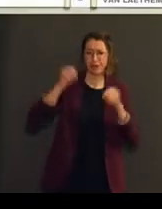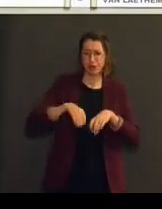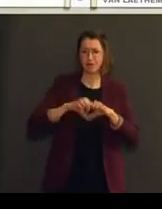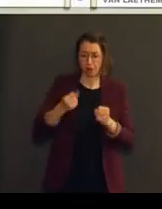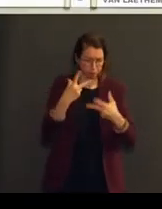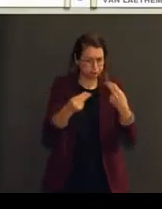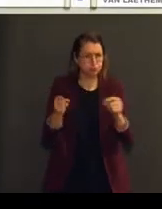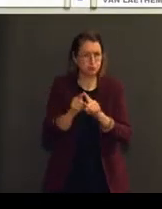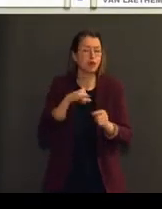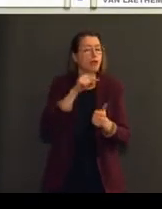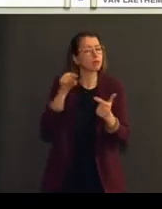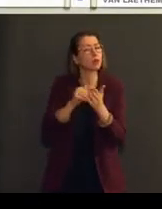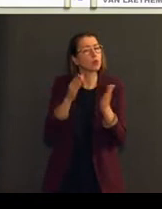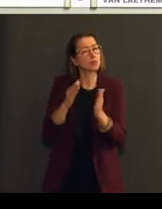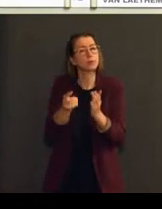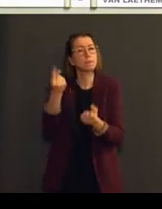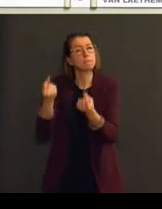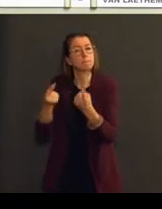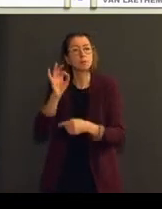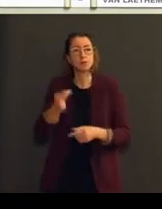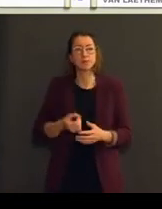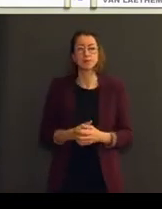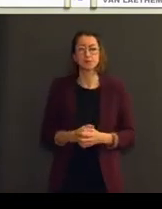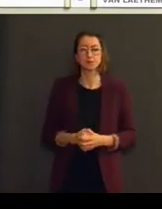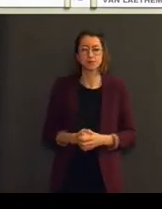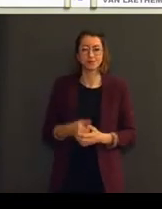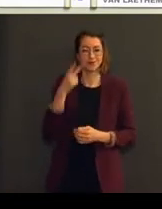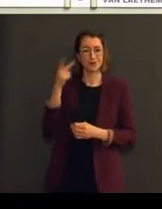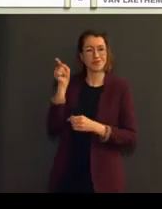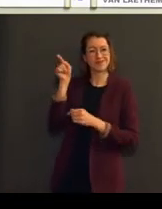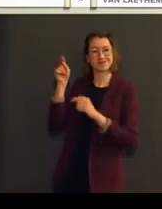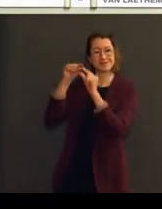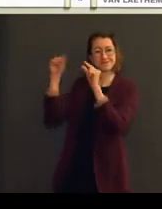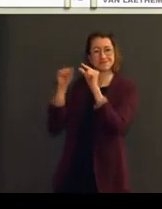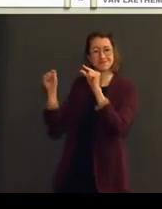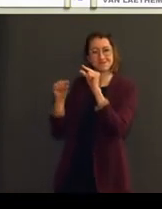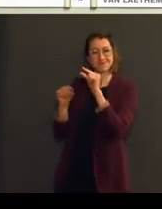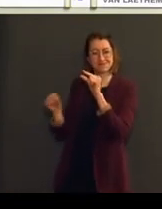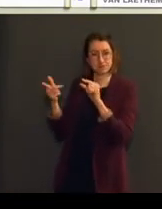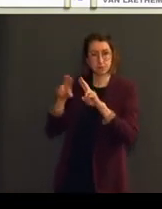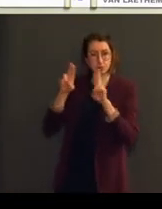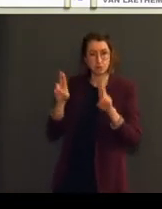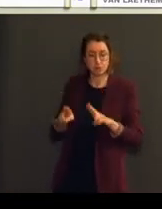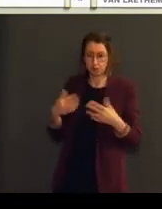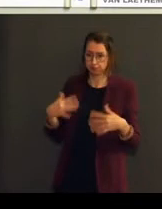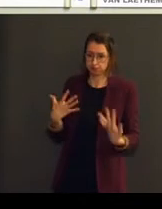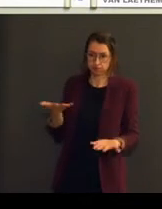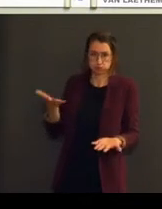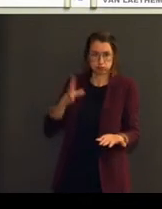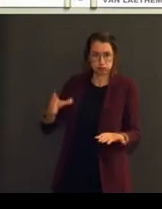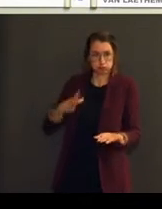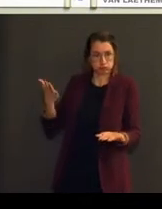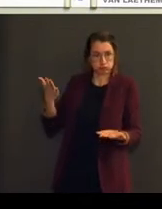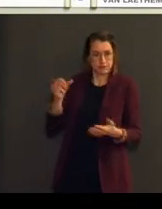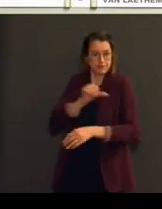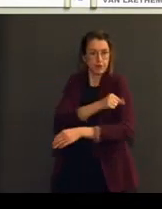on le voit sur la diapositive ici, à des résultats qui sont extrêmement intéressants et malheureusement extrêmement contrastés